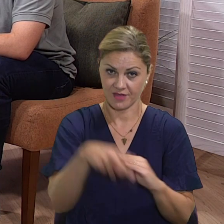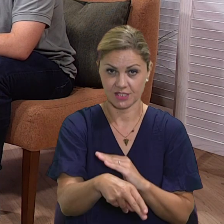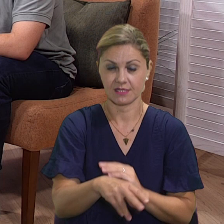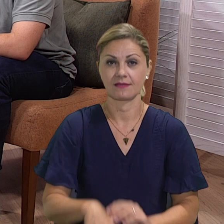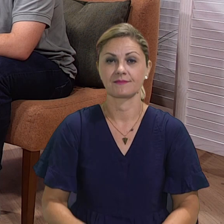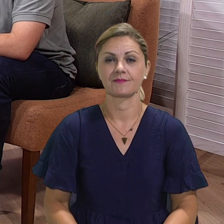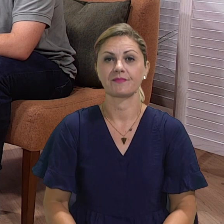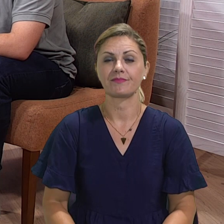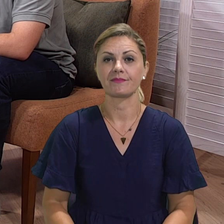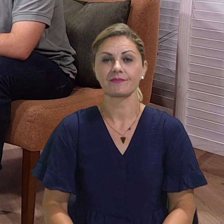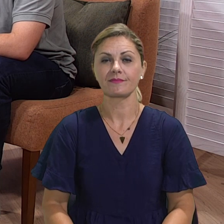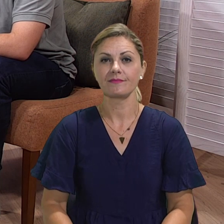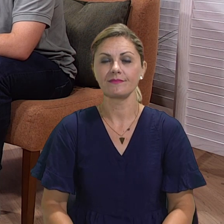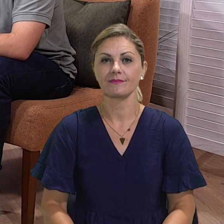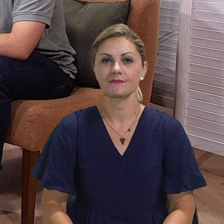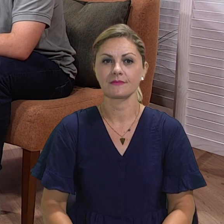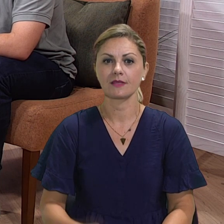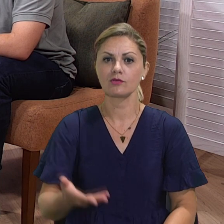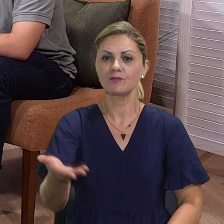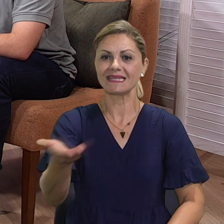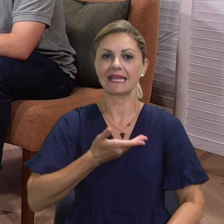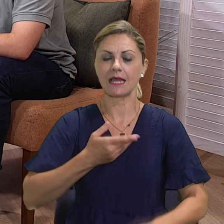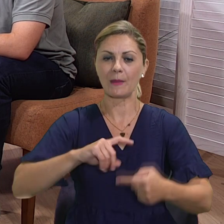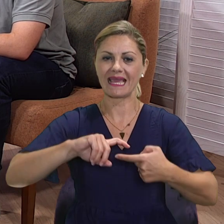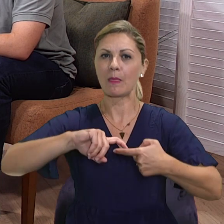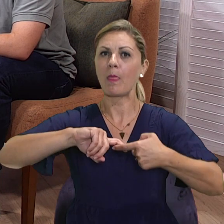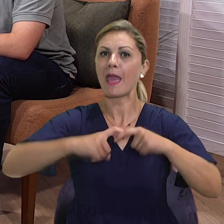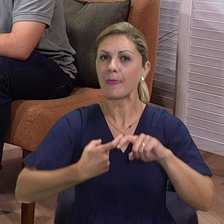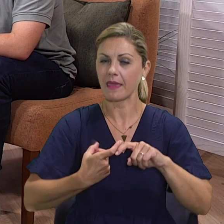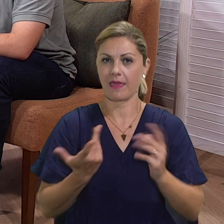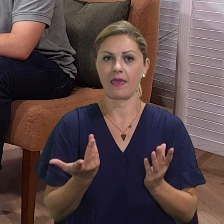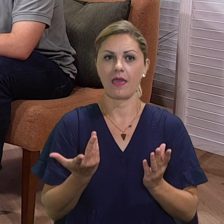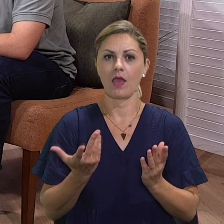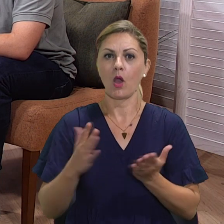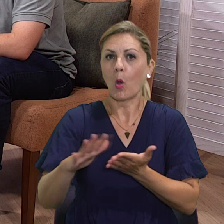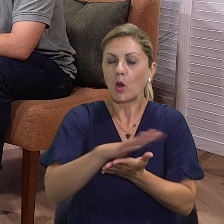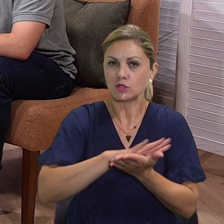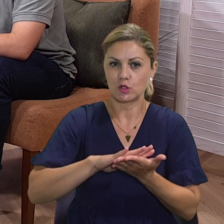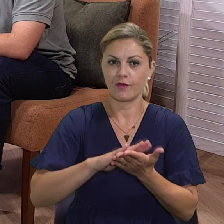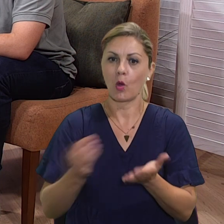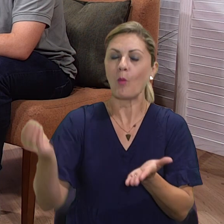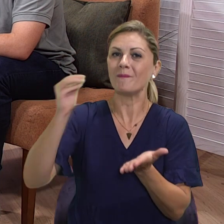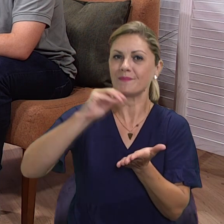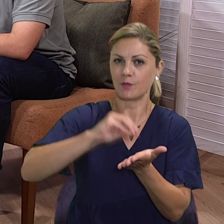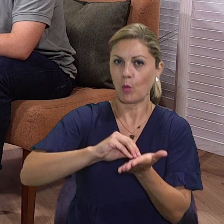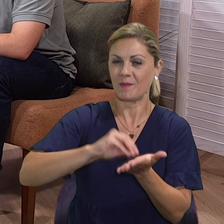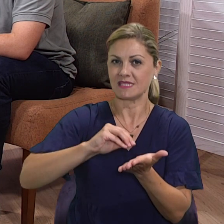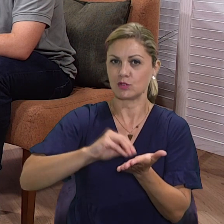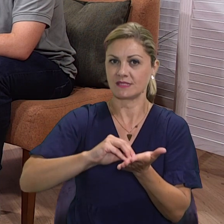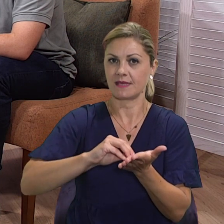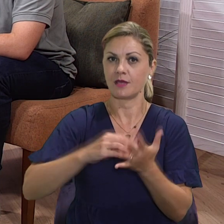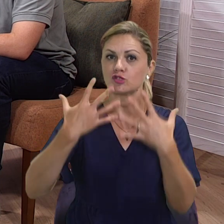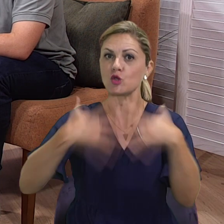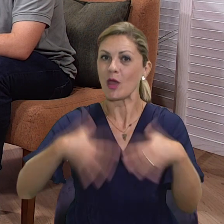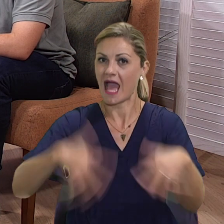da sam završio jer su to dali oni neke, ne dali su mi neke tehničke osnove i onda sam razmišljao šta upisao. Upisao sam